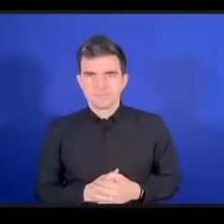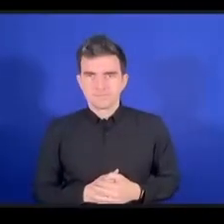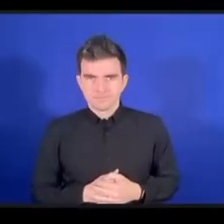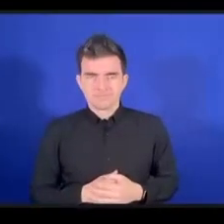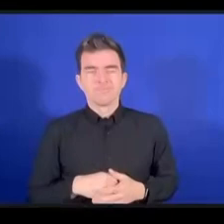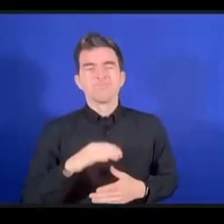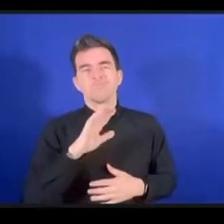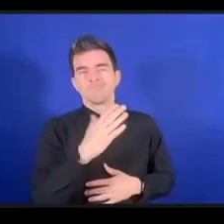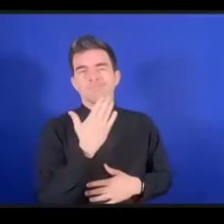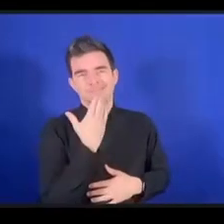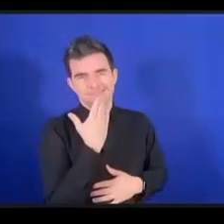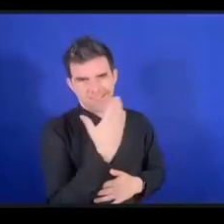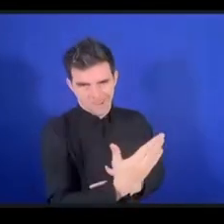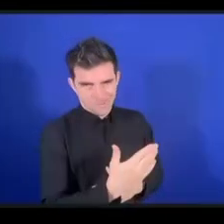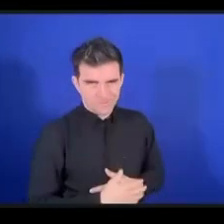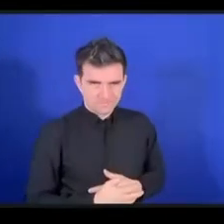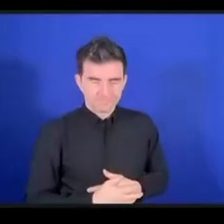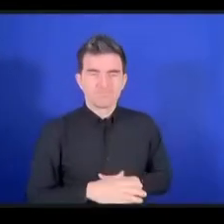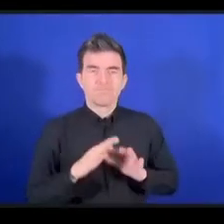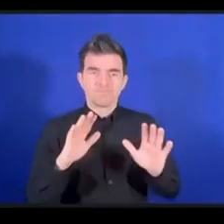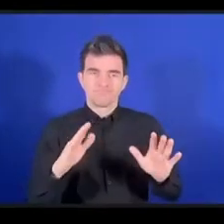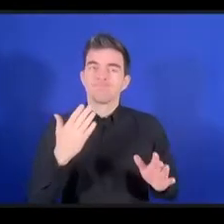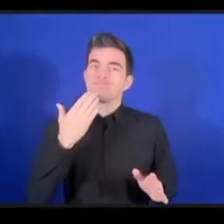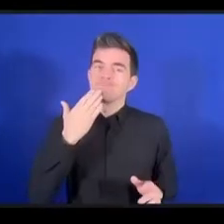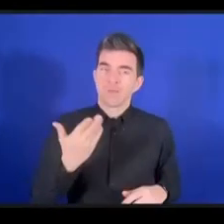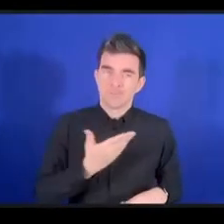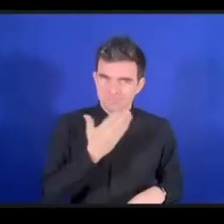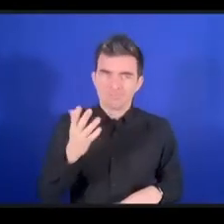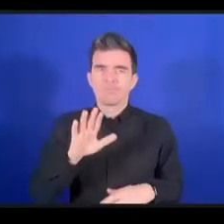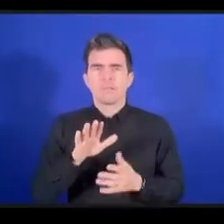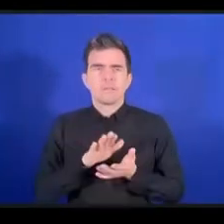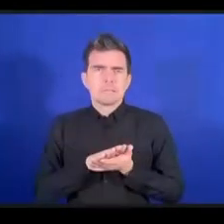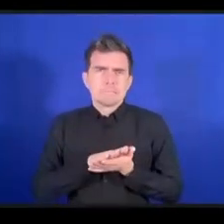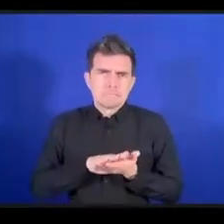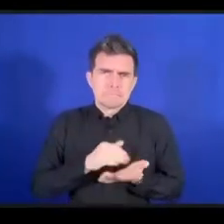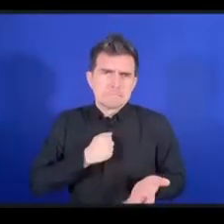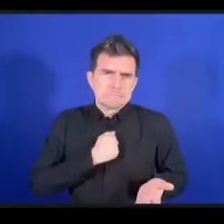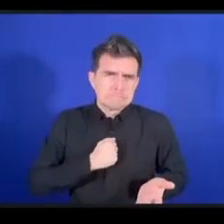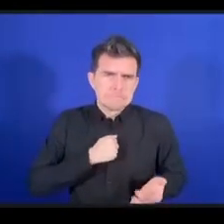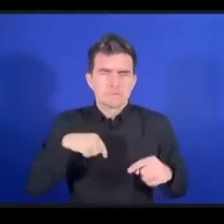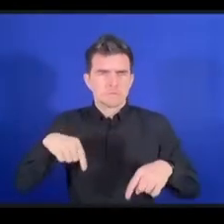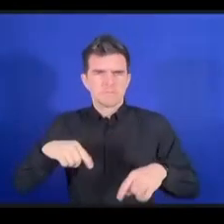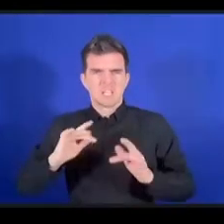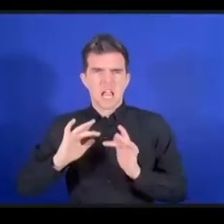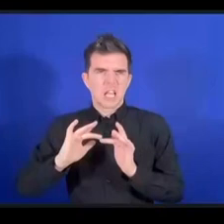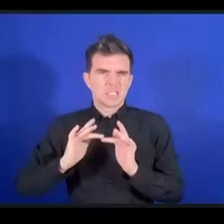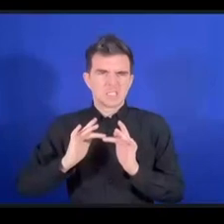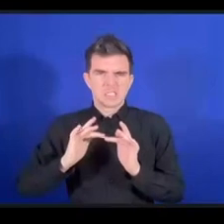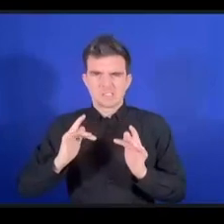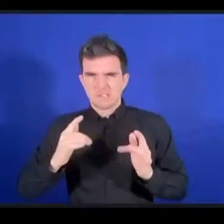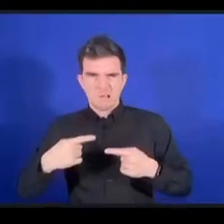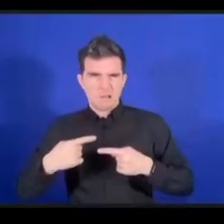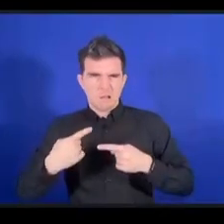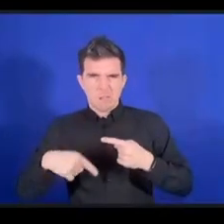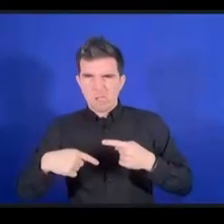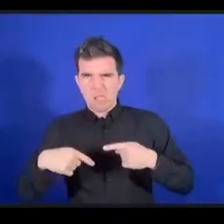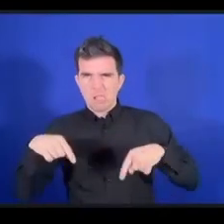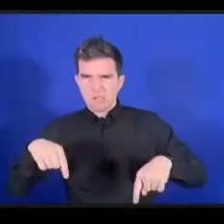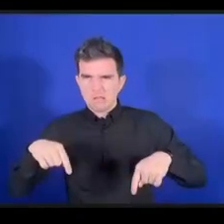可能连接不是特别的好，很抱歉啊，声音不是特别的好，抱